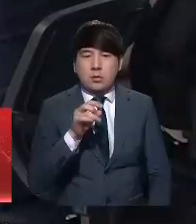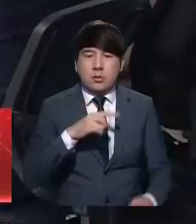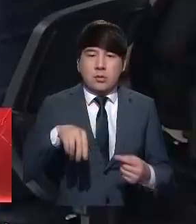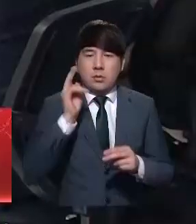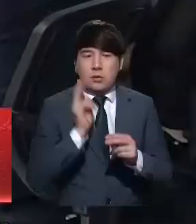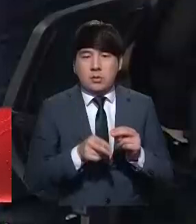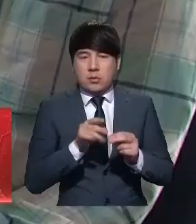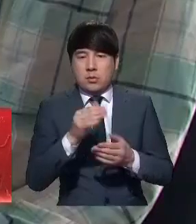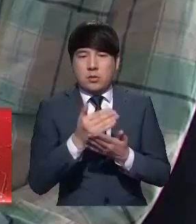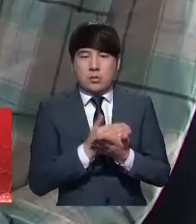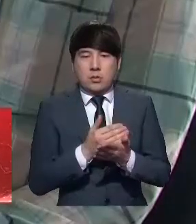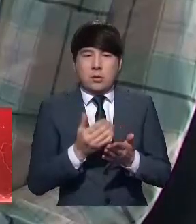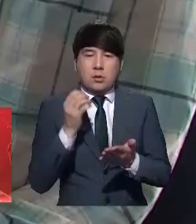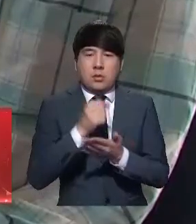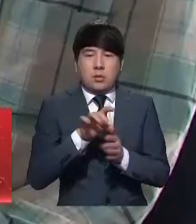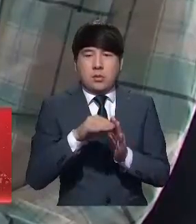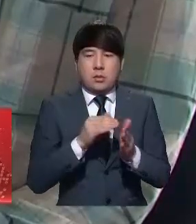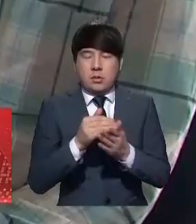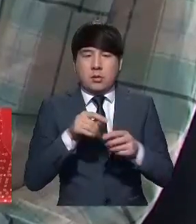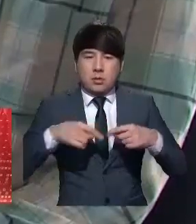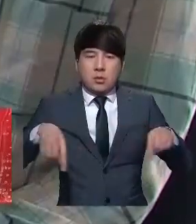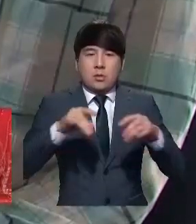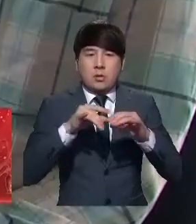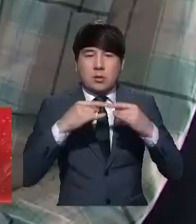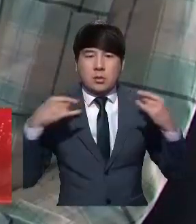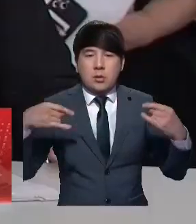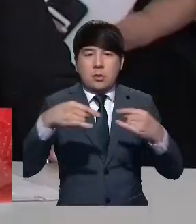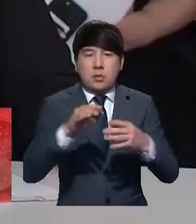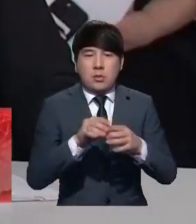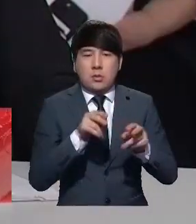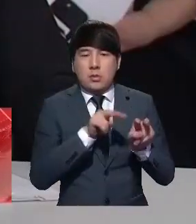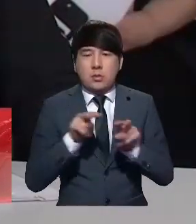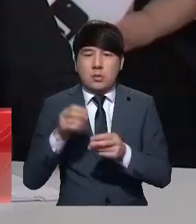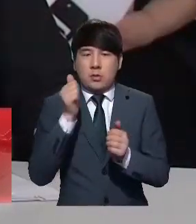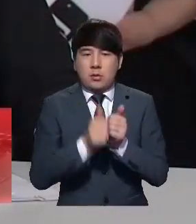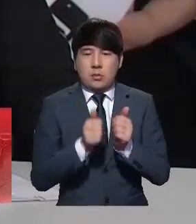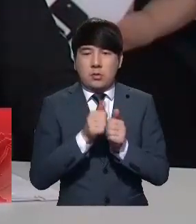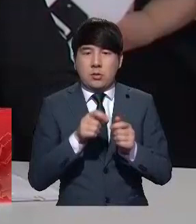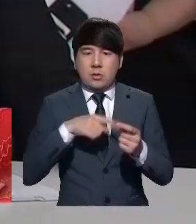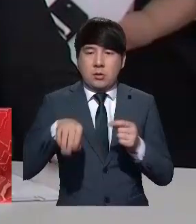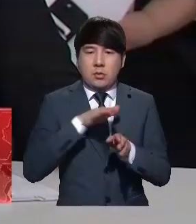Аида Балаева отметила, что такого рода круглые столы будут регулярными. Каждая встреча должна способствовать